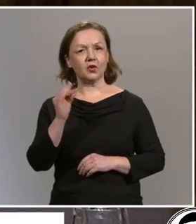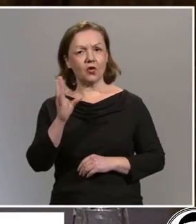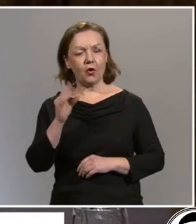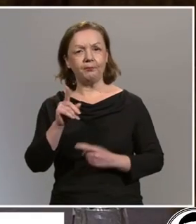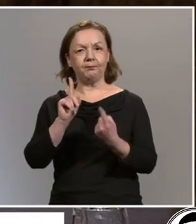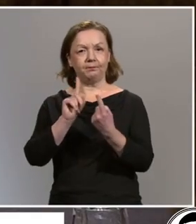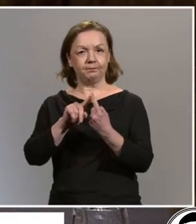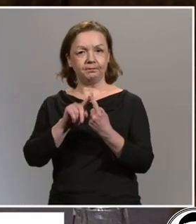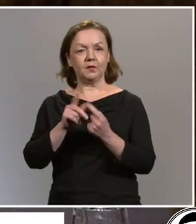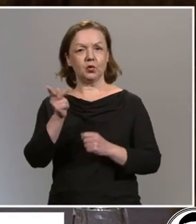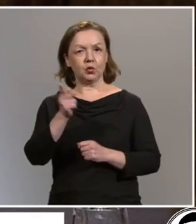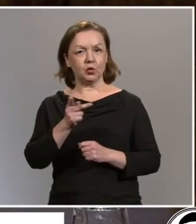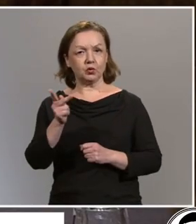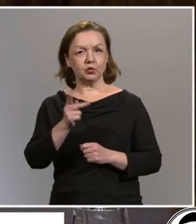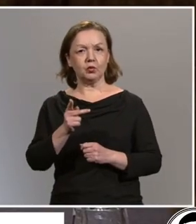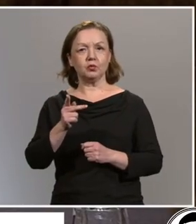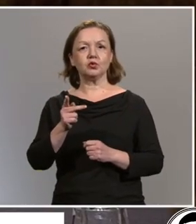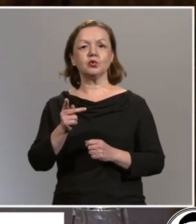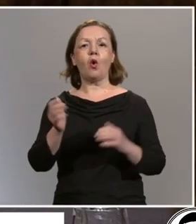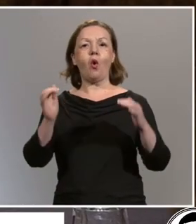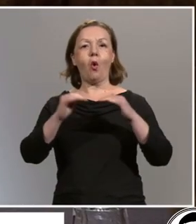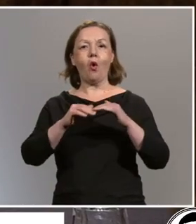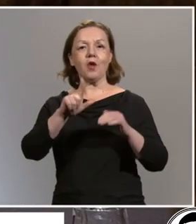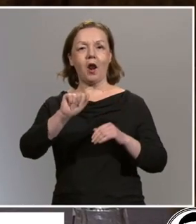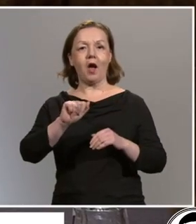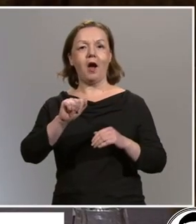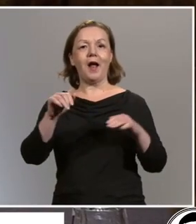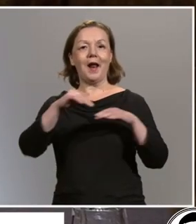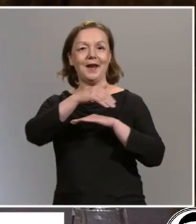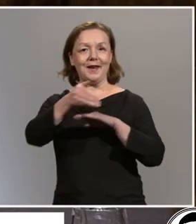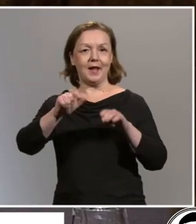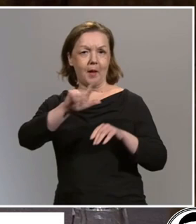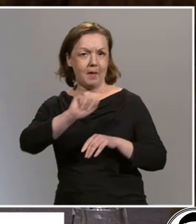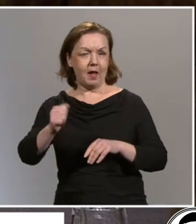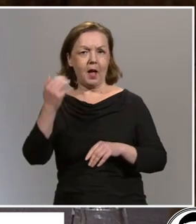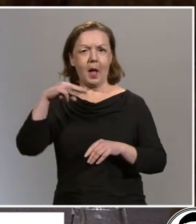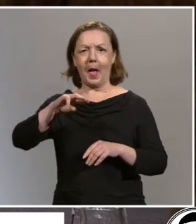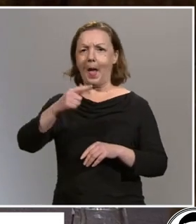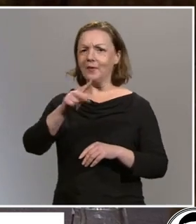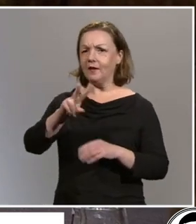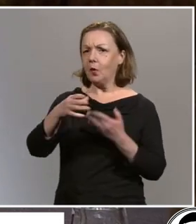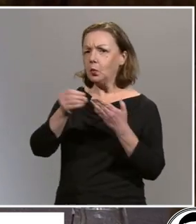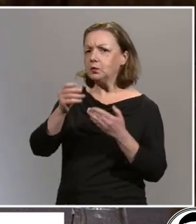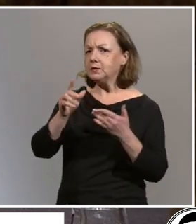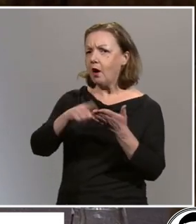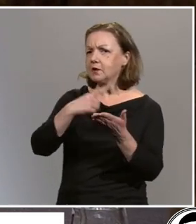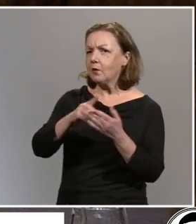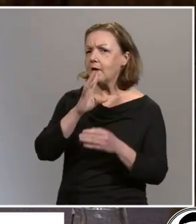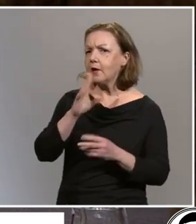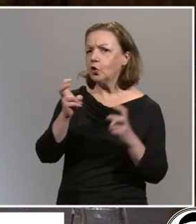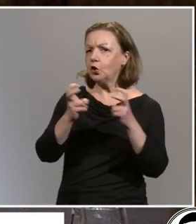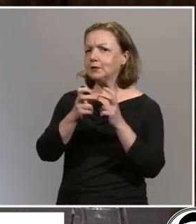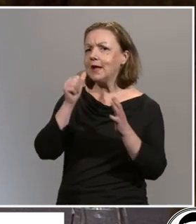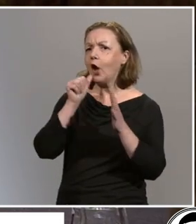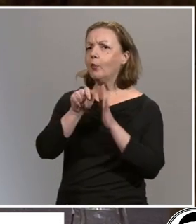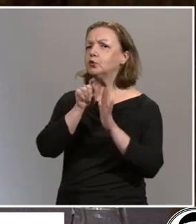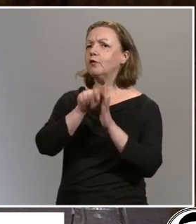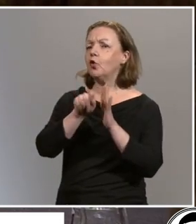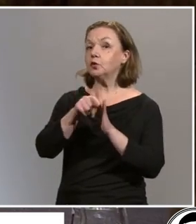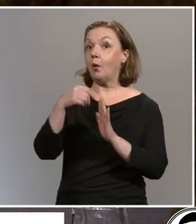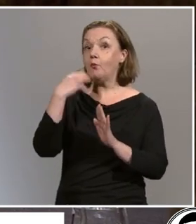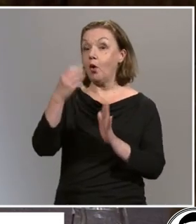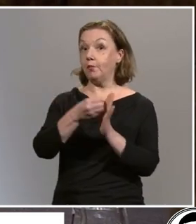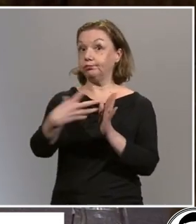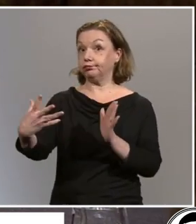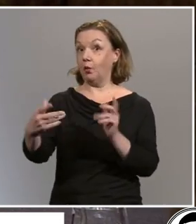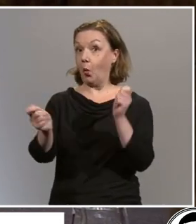Ensinnäkin kysymys Johanna Ojala-Niemelälle. Sanoitte MTV-uutisten haastattelussa, että tästä sähköpostivuodossa on luvassa kurinpalautusta sekä